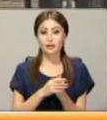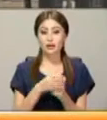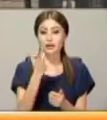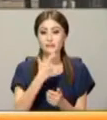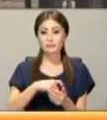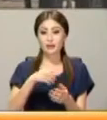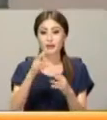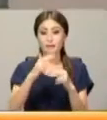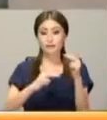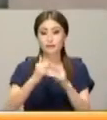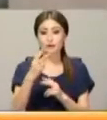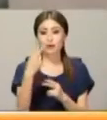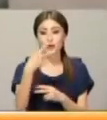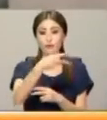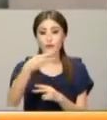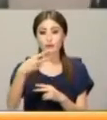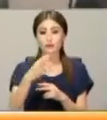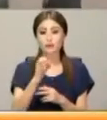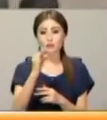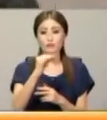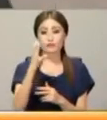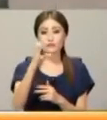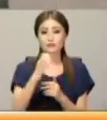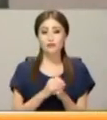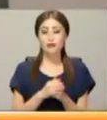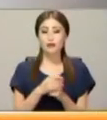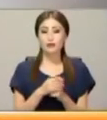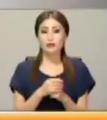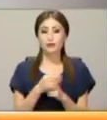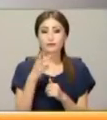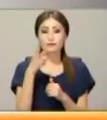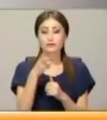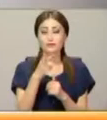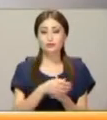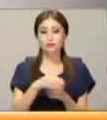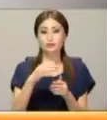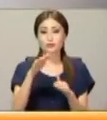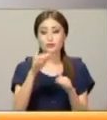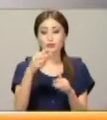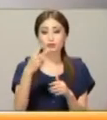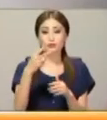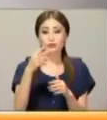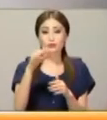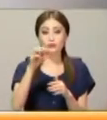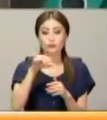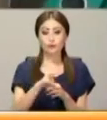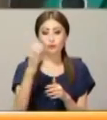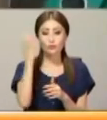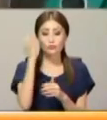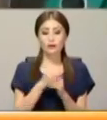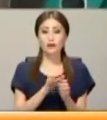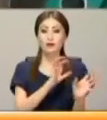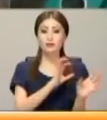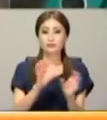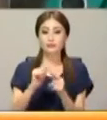новый двухэтажный офис. Также отмечу, что 3700 тонн угля из 4200 требуемых на прохождение этого